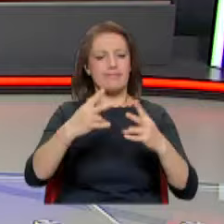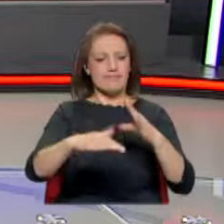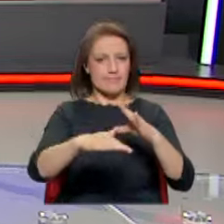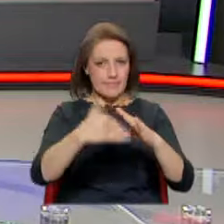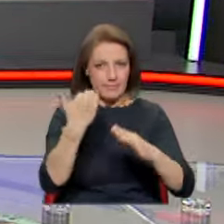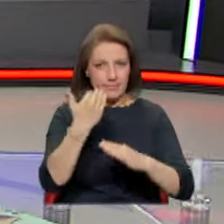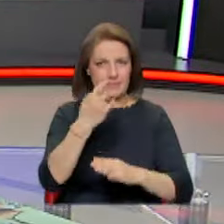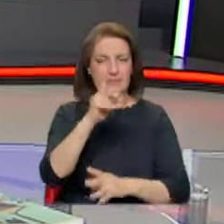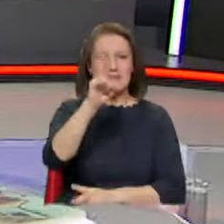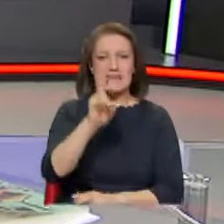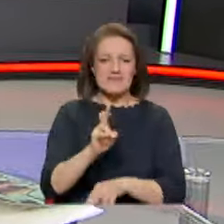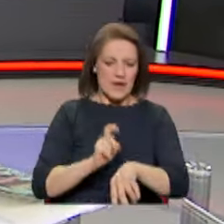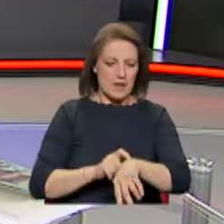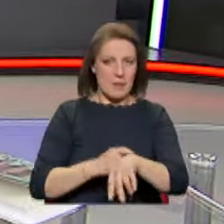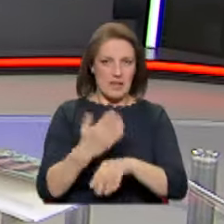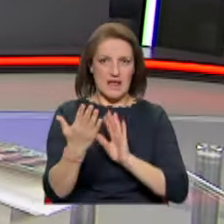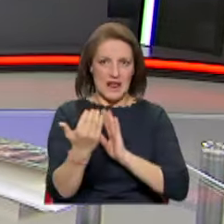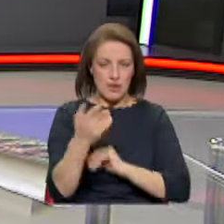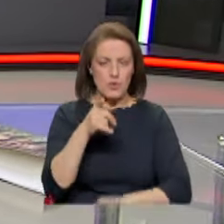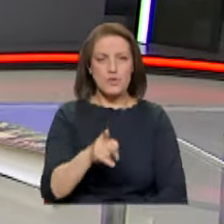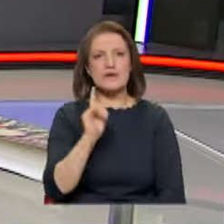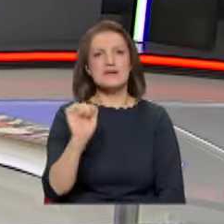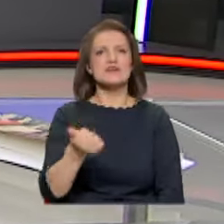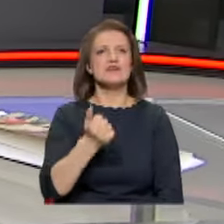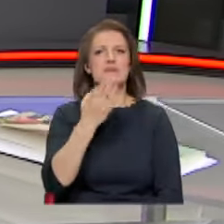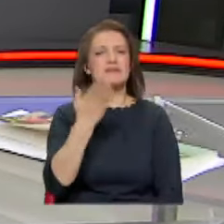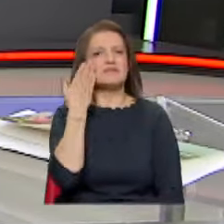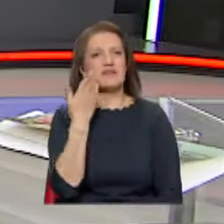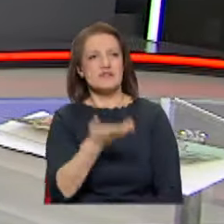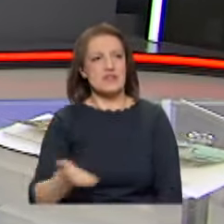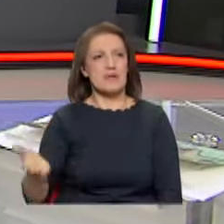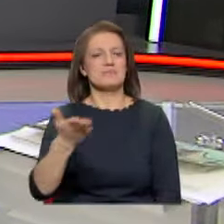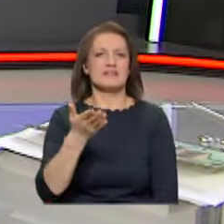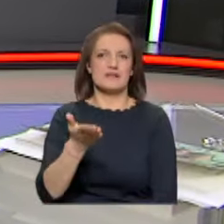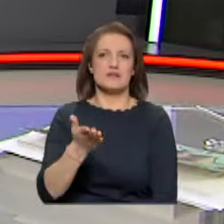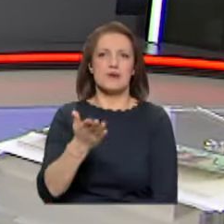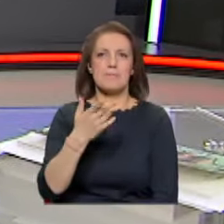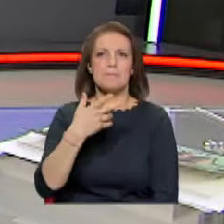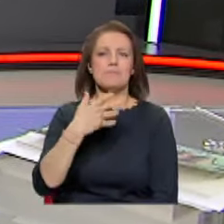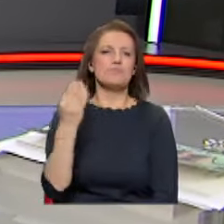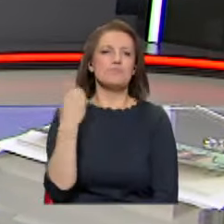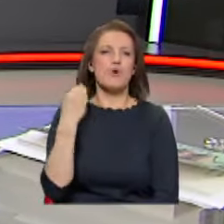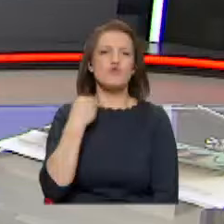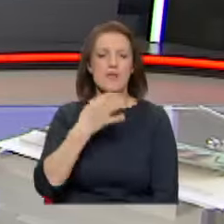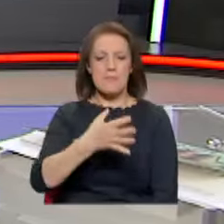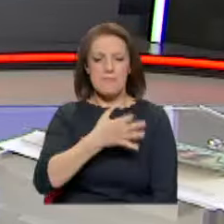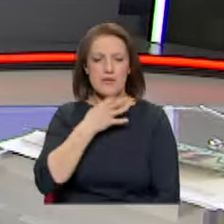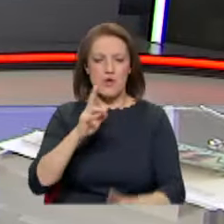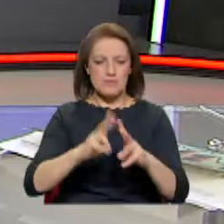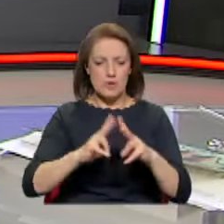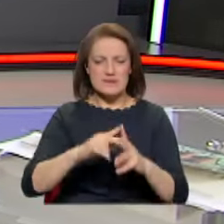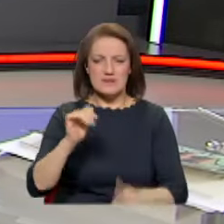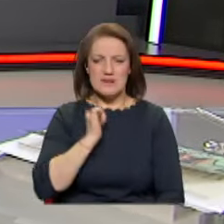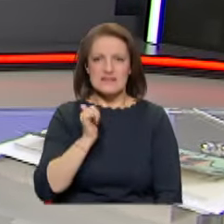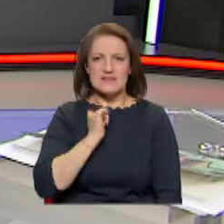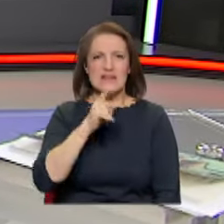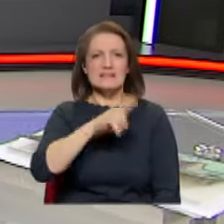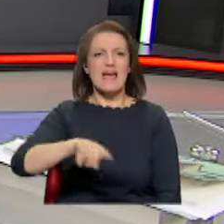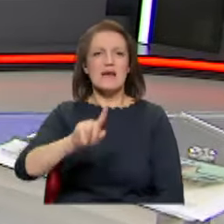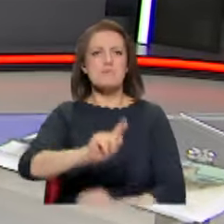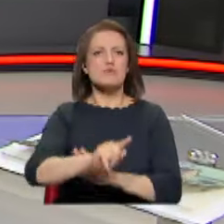okuyorum. İftar vakti de yaklaşıyor. Kıymetli izleyicilerimizden. Borçlanma mağduru asker, polis ve diğer memurlar sizi